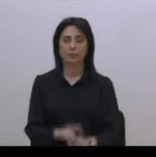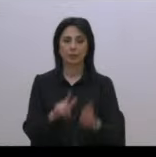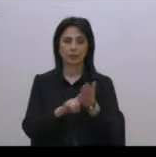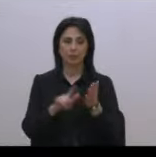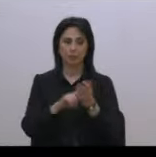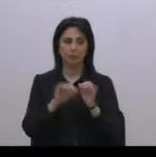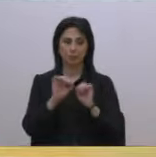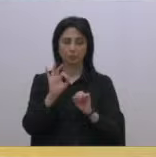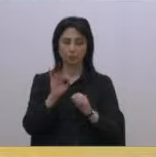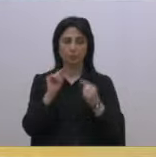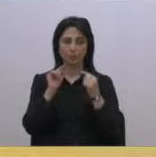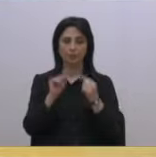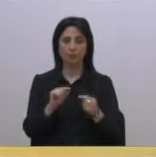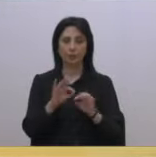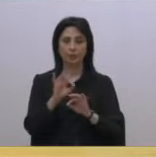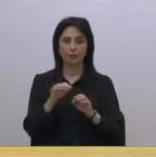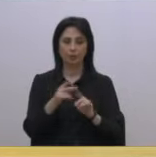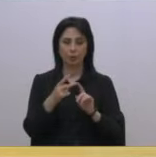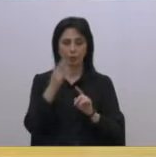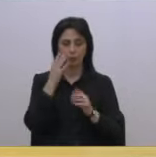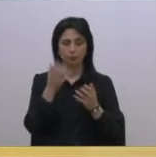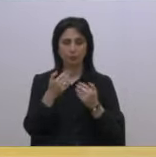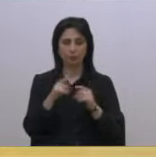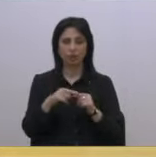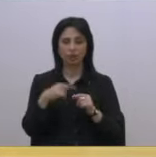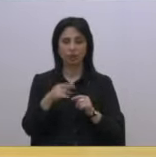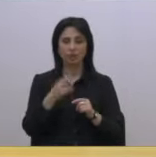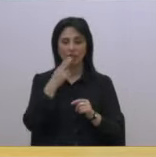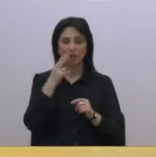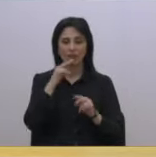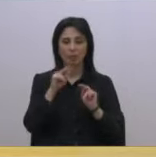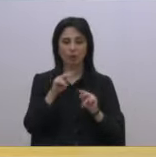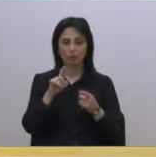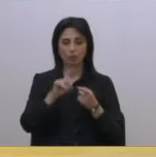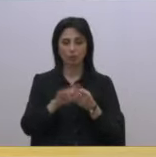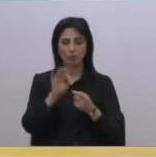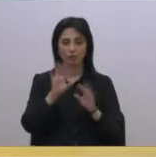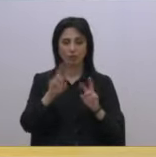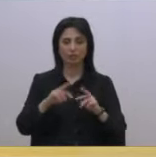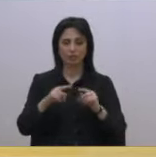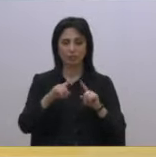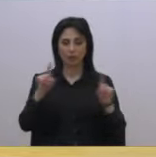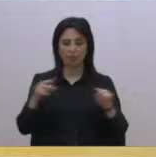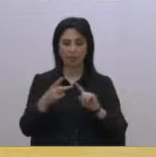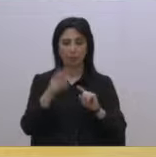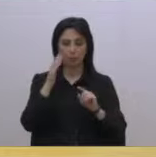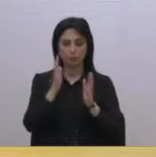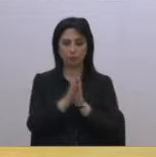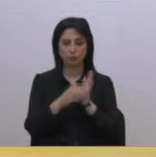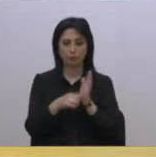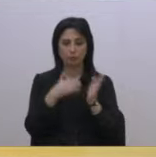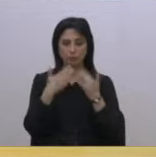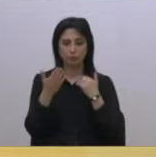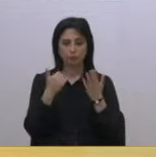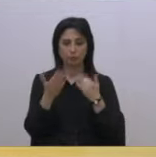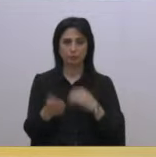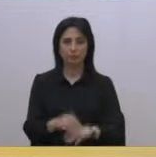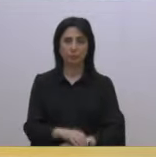სამოცდაჩვიდმეტი მომხრე, ნული წინააღმდეგი, პროექტი მეორე მოსმენით მიღებულია. შემდეგი თამბაქოს კონტროლის შესახებ კანონსრულების პაკეტი მეორე მოსმენით. ვთხოვ ჩართოთ კენჭისხის